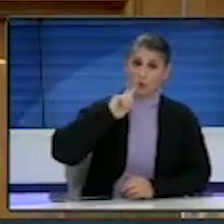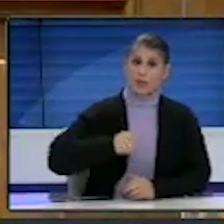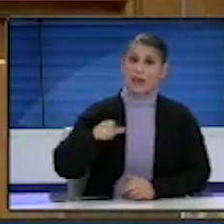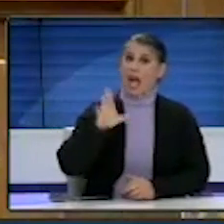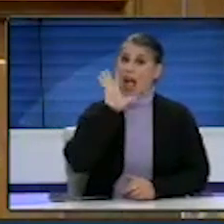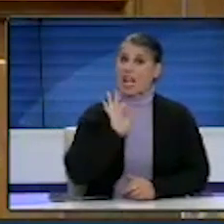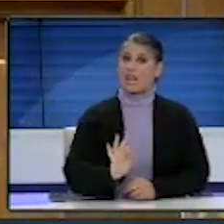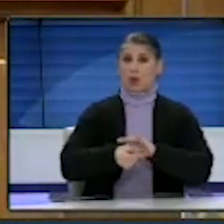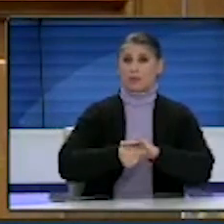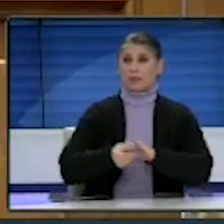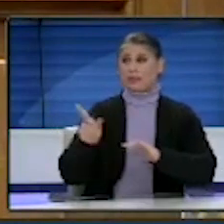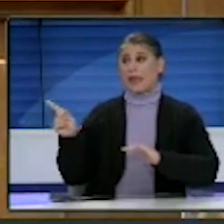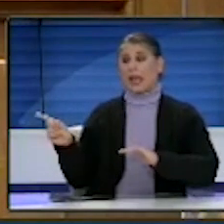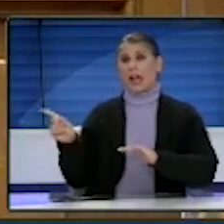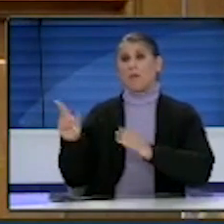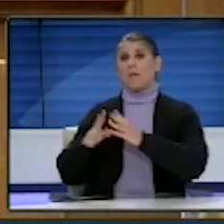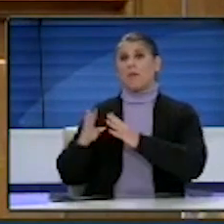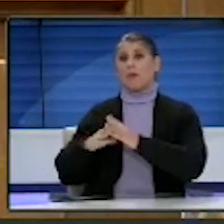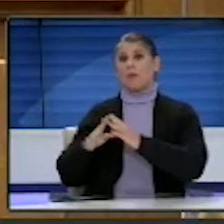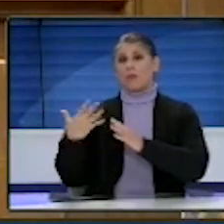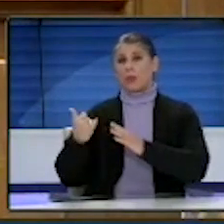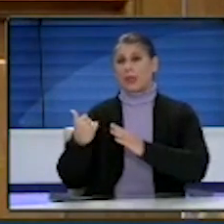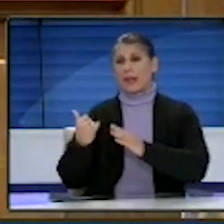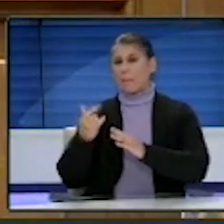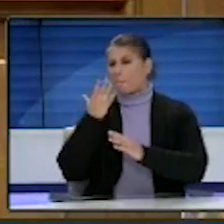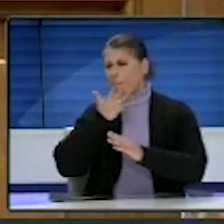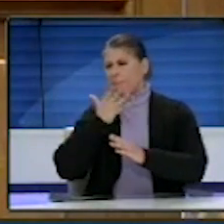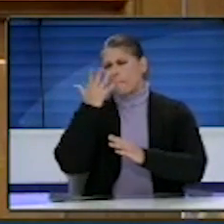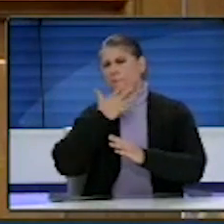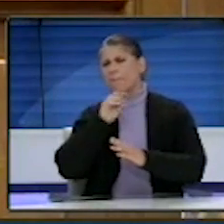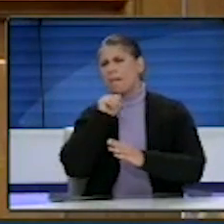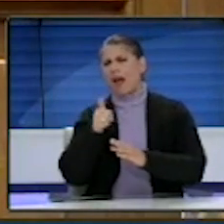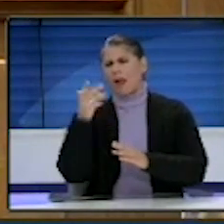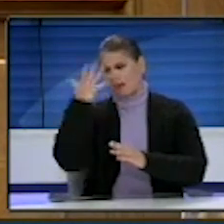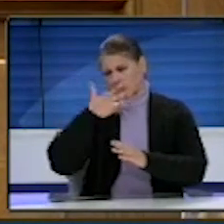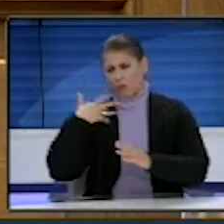αληθινοί πρόσφυγες. Ενώ οι άλλοι που έχουν μελαψό χρώμα δεν είναι αληθινοί πρόσφυγες.